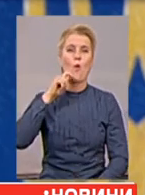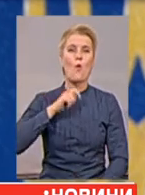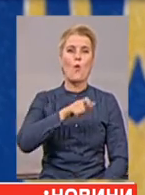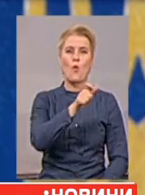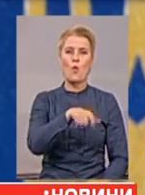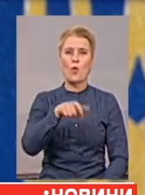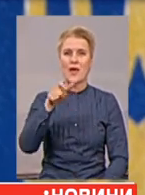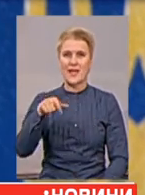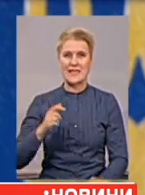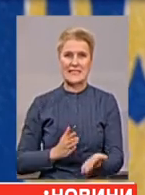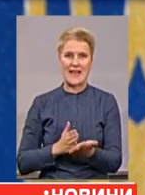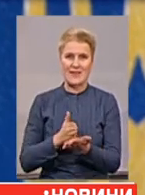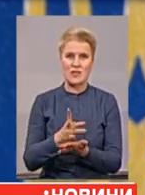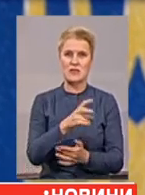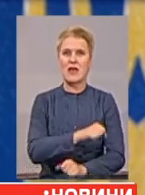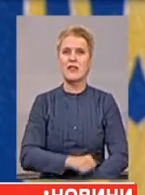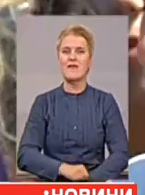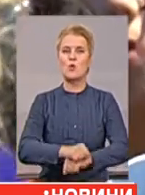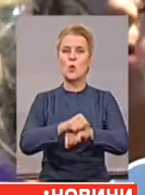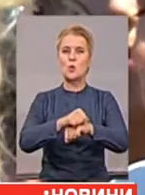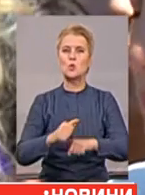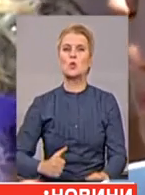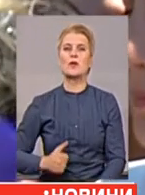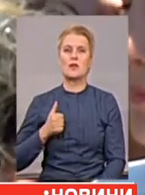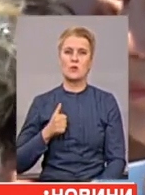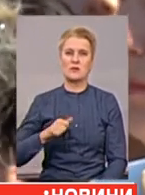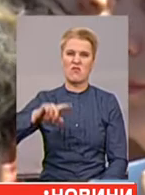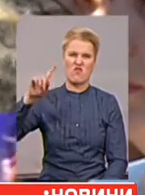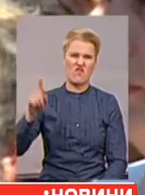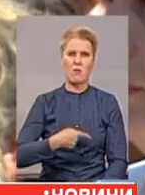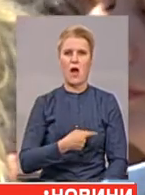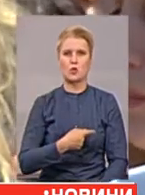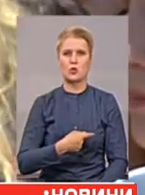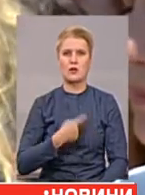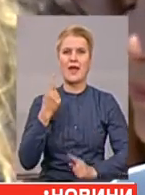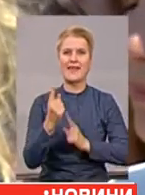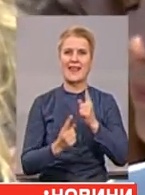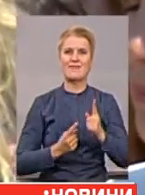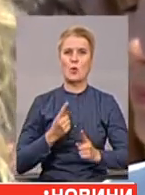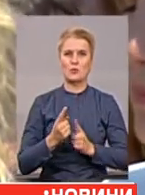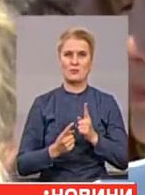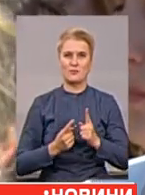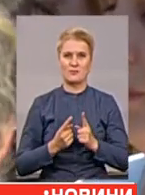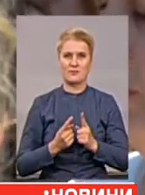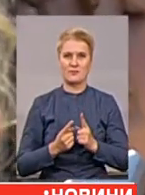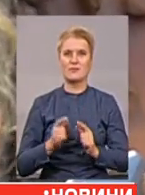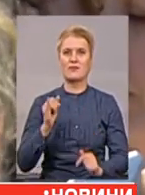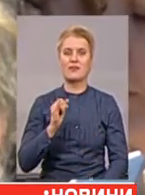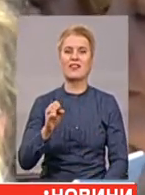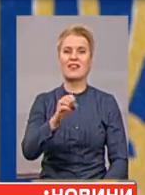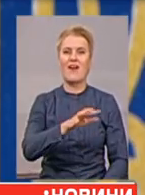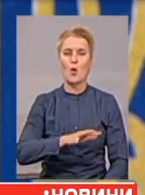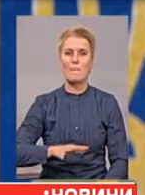українці вийшли на Революцію Гідності, вимагаючи реформ і